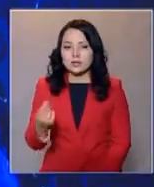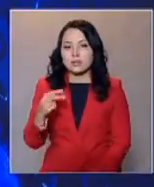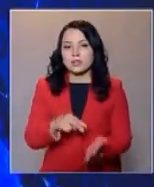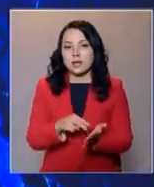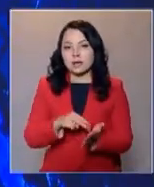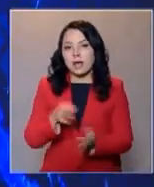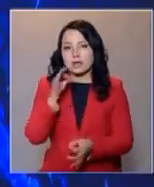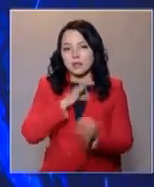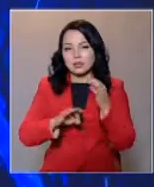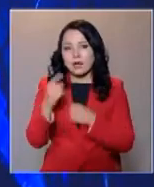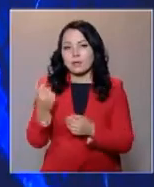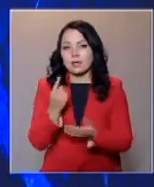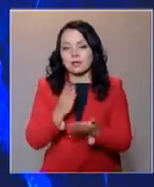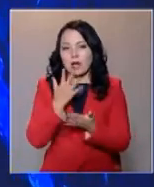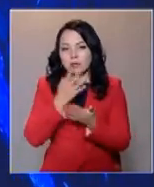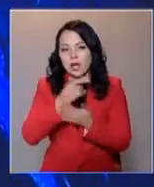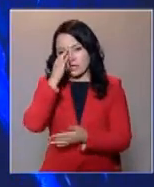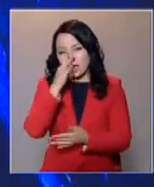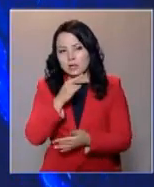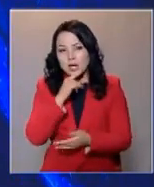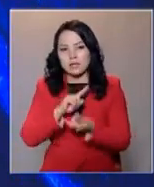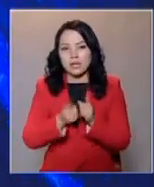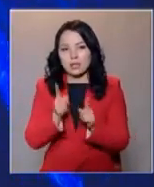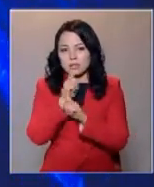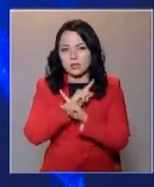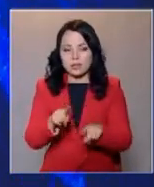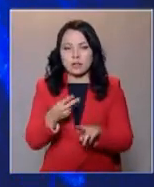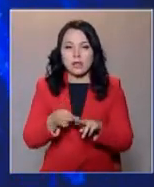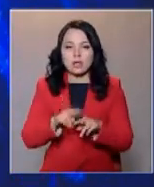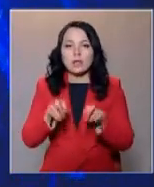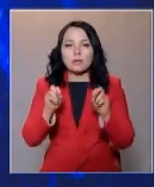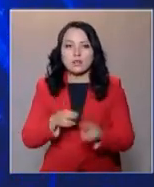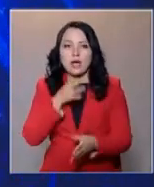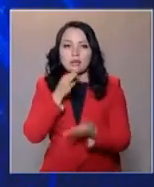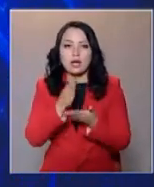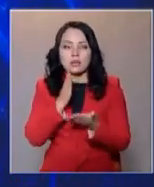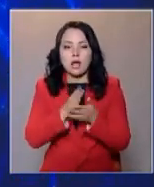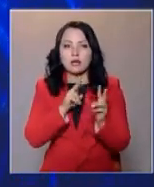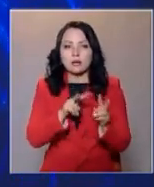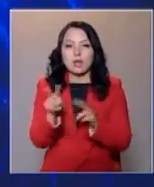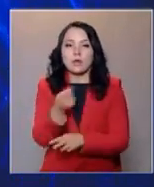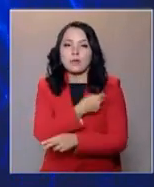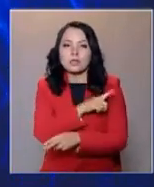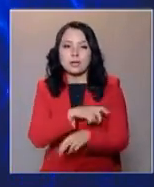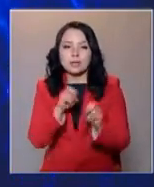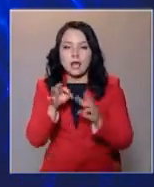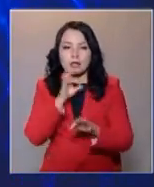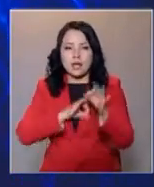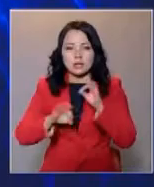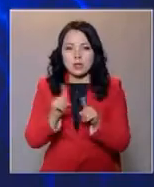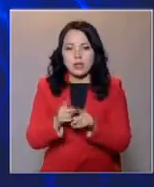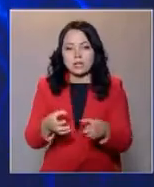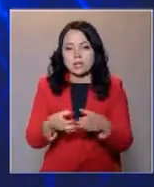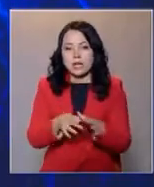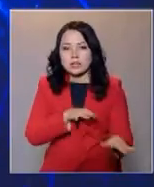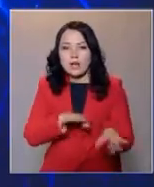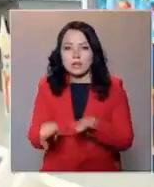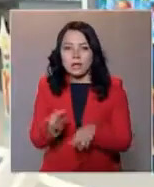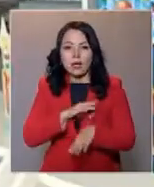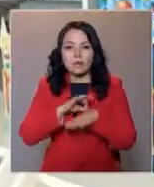Цены на лекарства первой необходимости в Казахстане не изменились. Специалисты Комитета контроля медицинской и фармацевтической деятельности